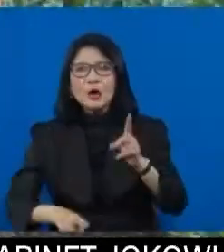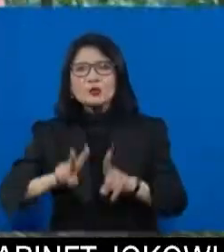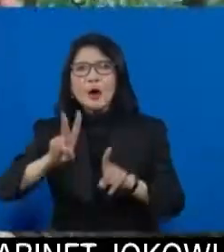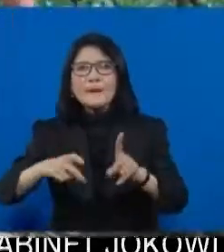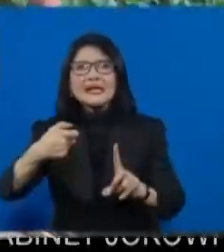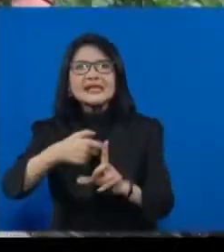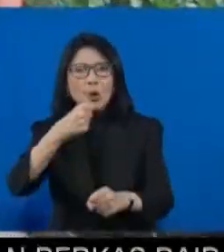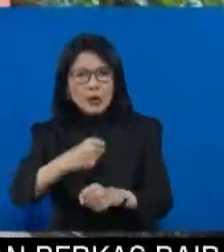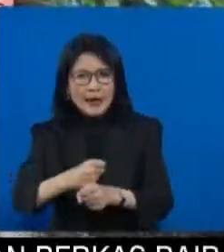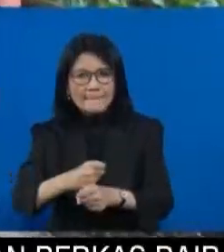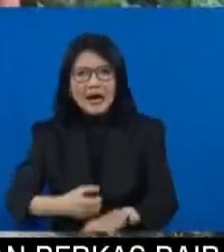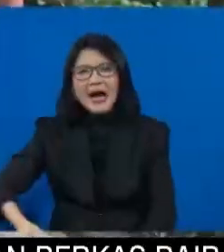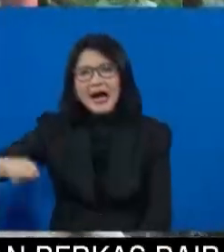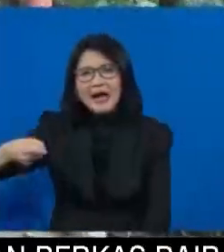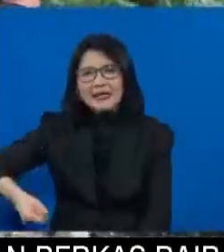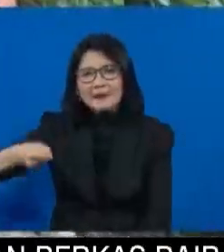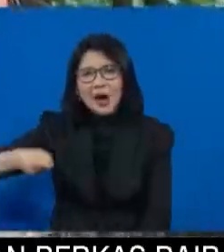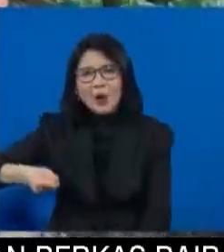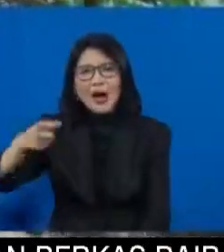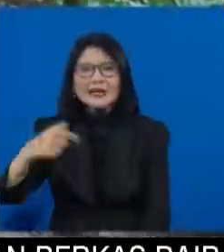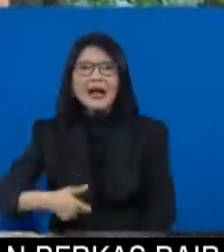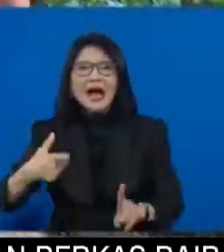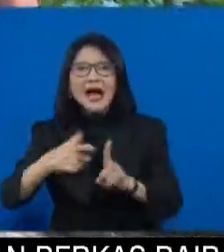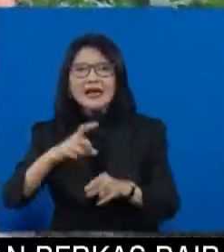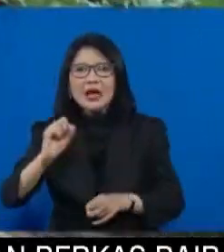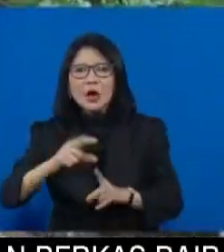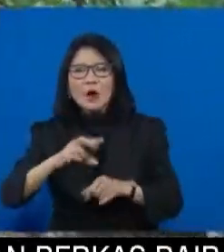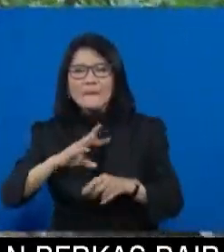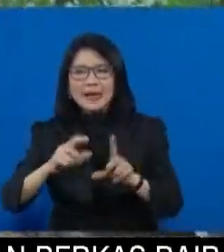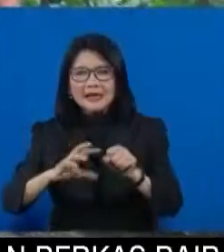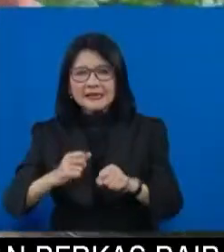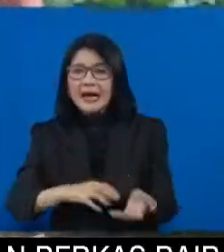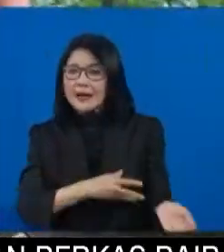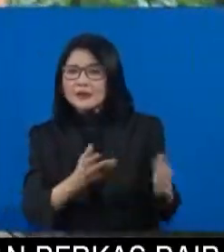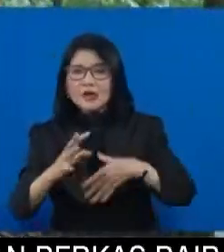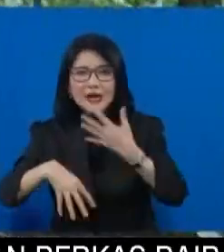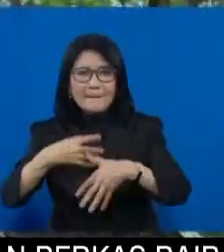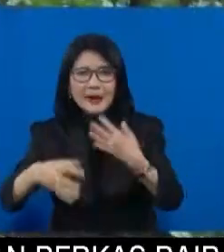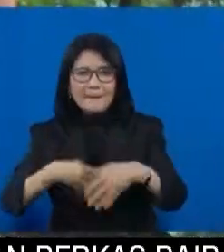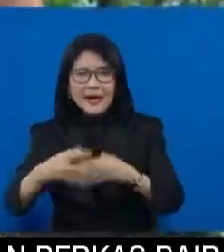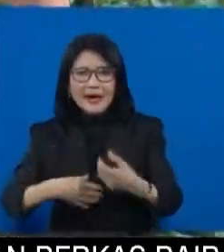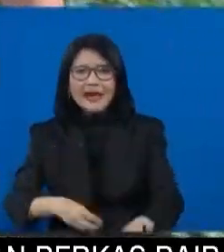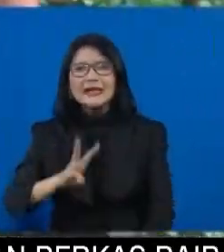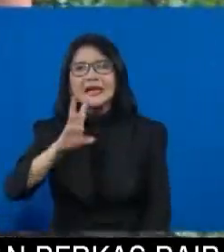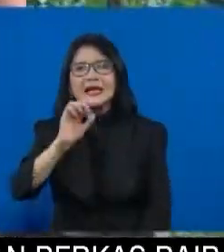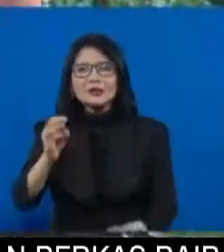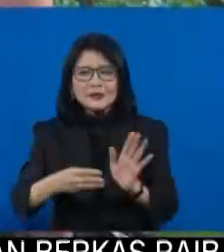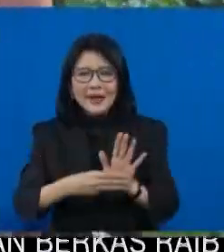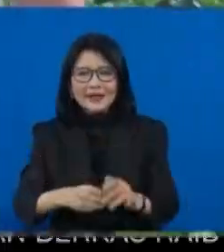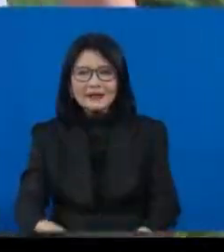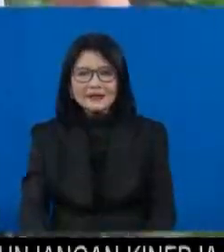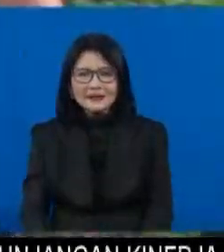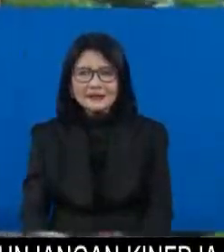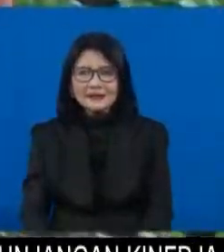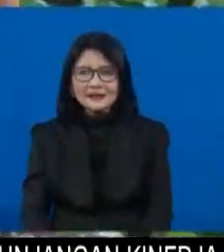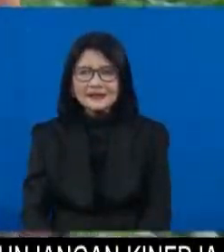kg. Dan dari bawah dari koperasi ke pabrik ini jaraknya sekitar 300 meter, lumayan sih sambil olahraga. Ya Pak ya,